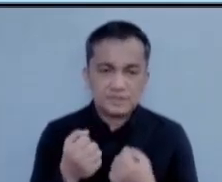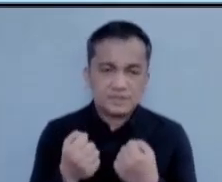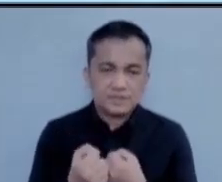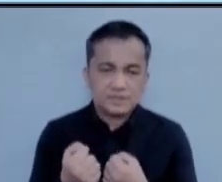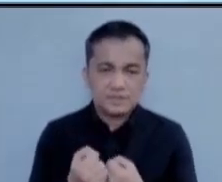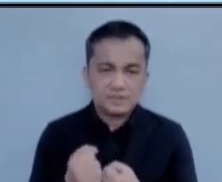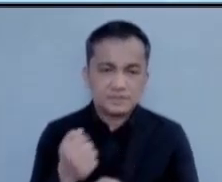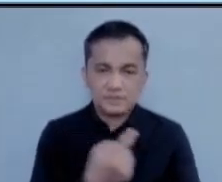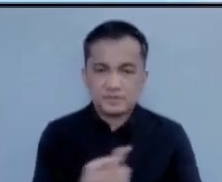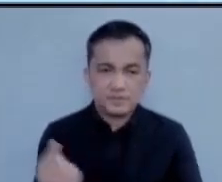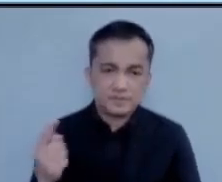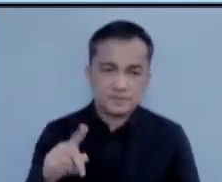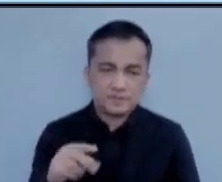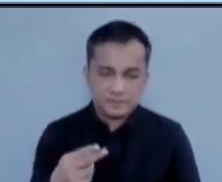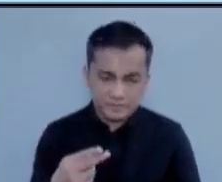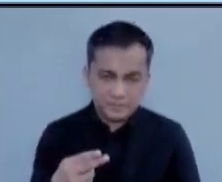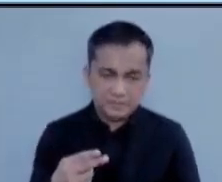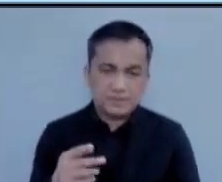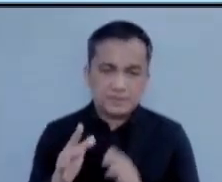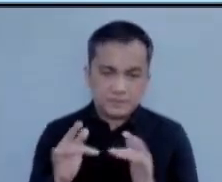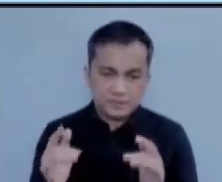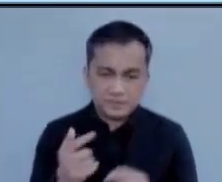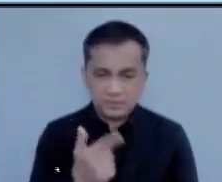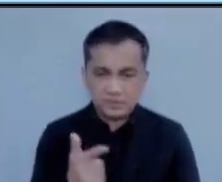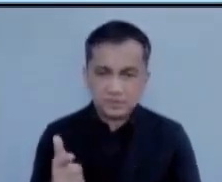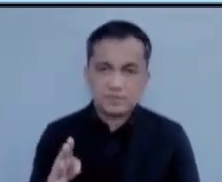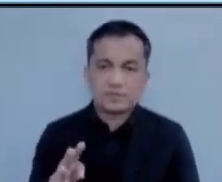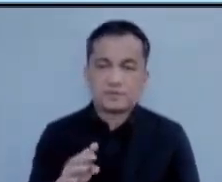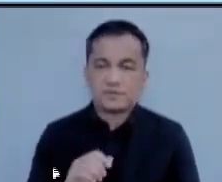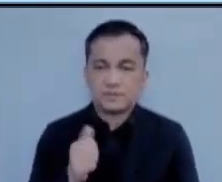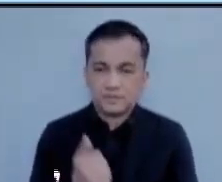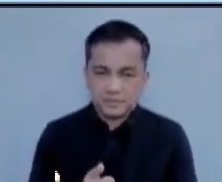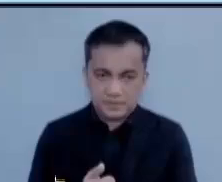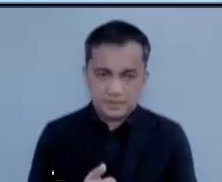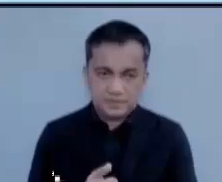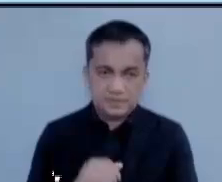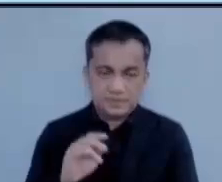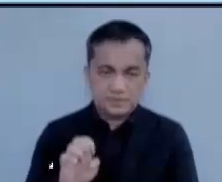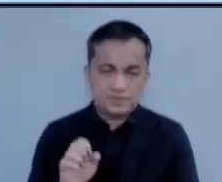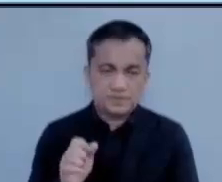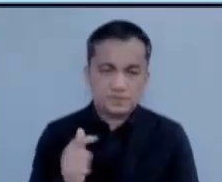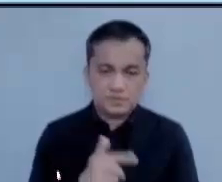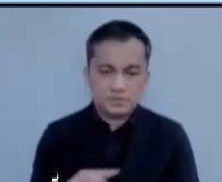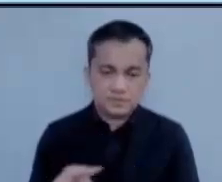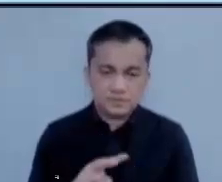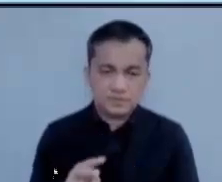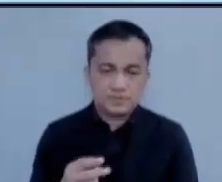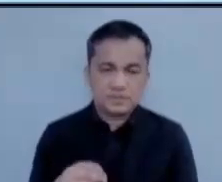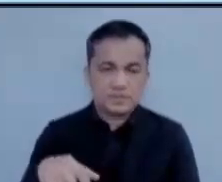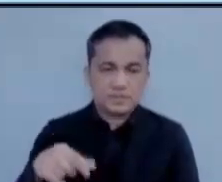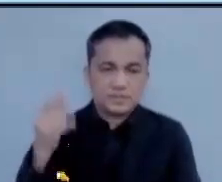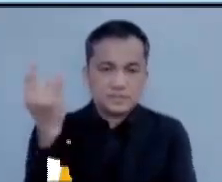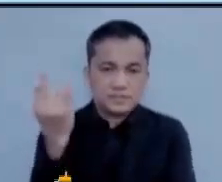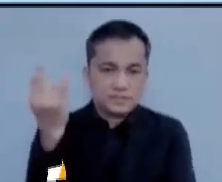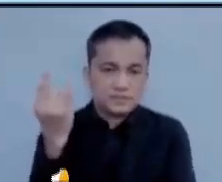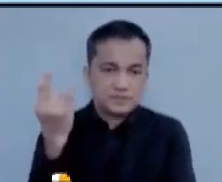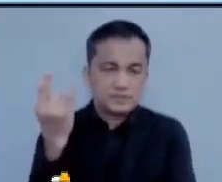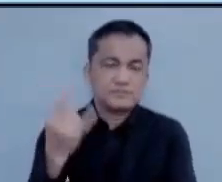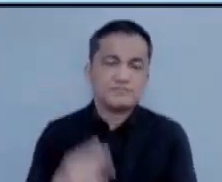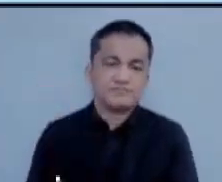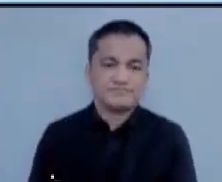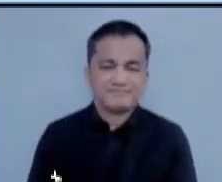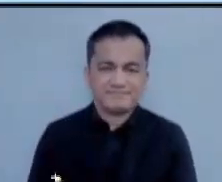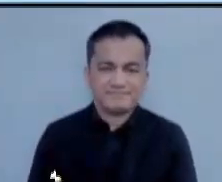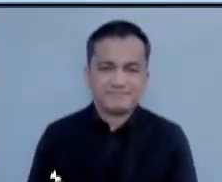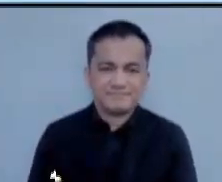PH Festival 2024 na nakatakdang maganap sa darating na June 22 this year sa Quezon Memorial Circle sa Quezon City.